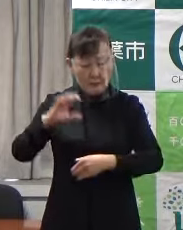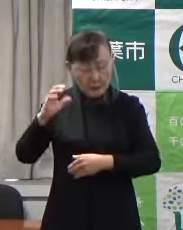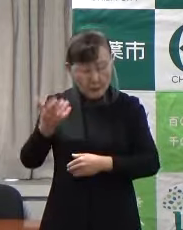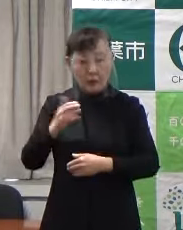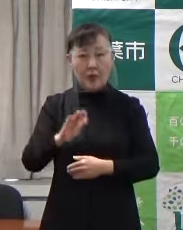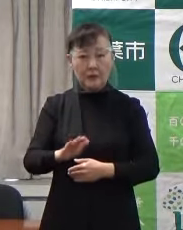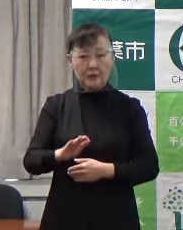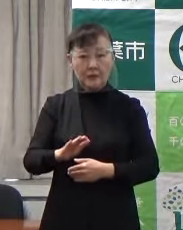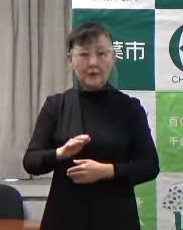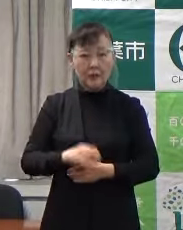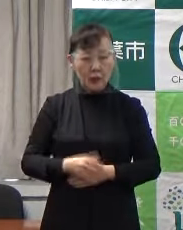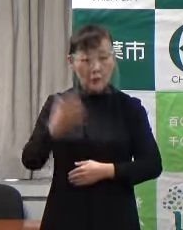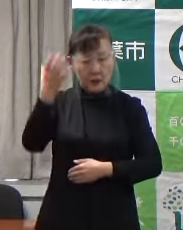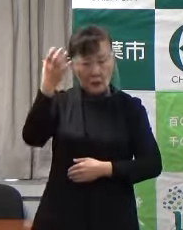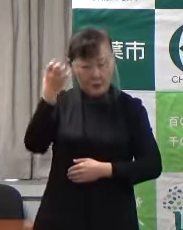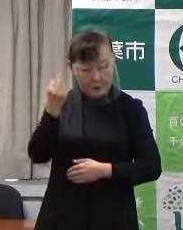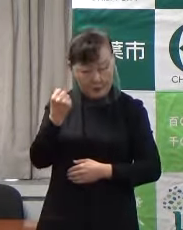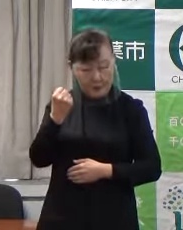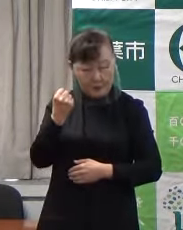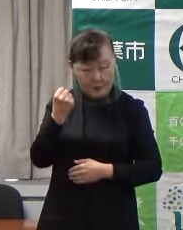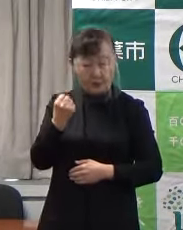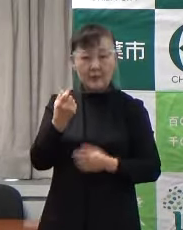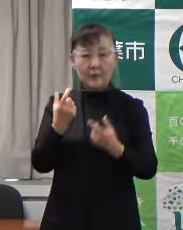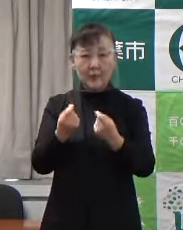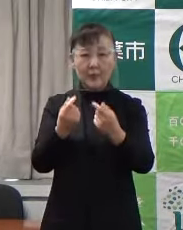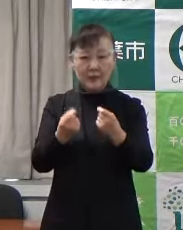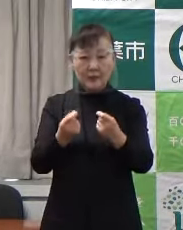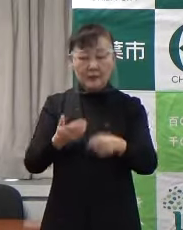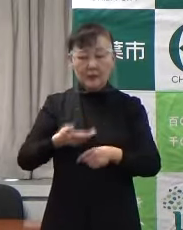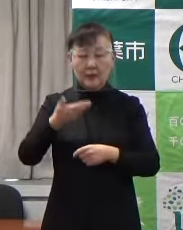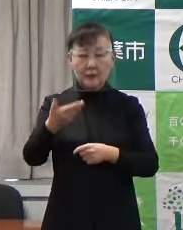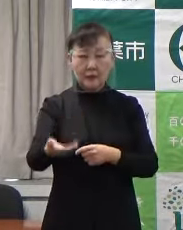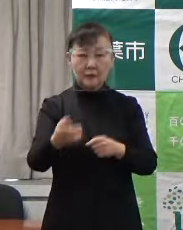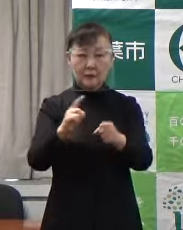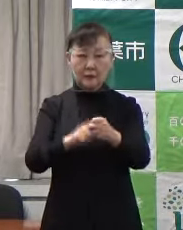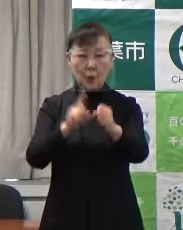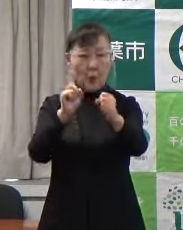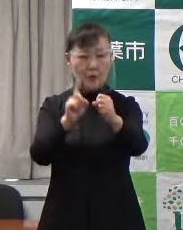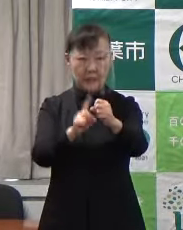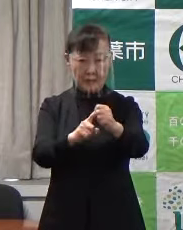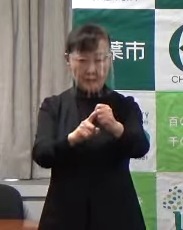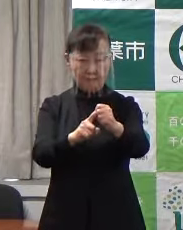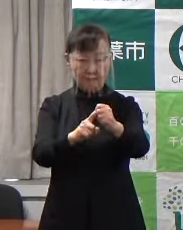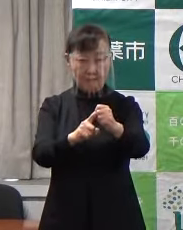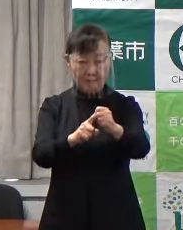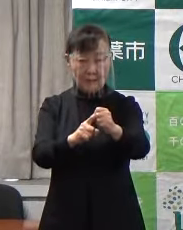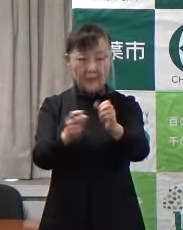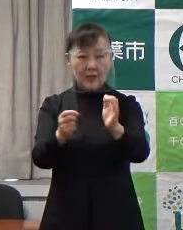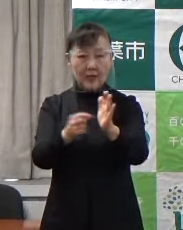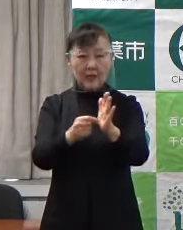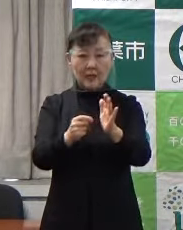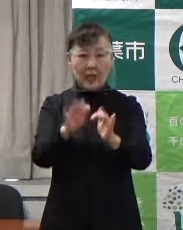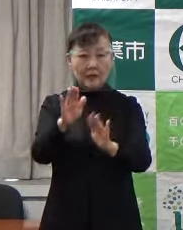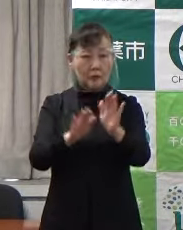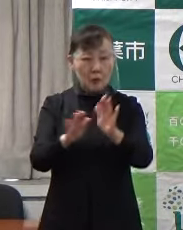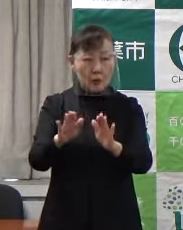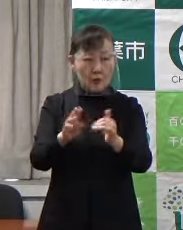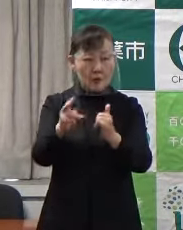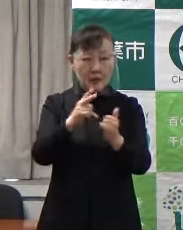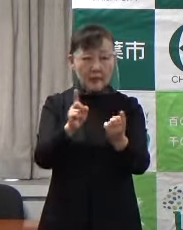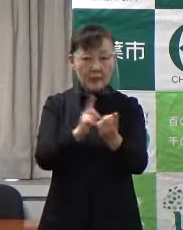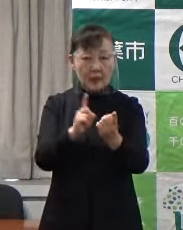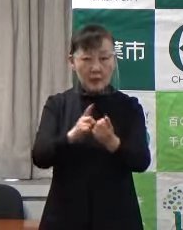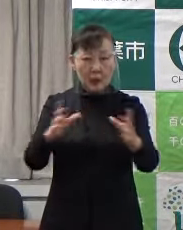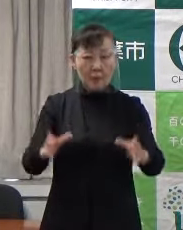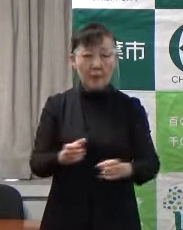り、この記憶を風化させることなく教訓を次世代に継承することを目的に、被害状況や災害対応などを取りまとめ